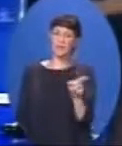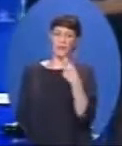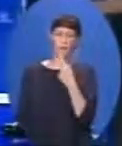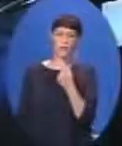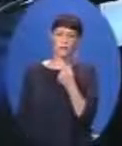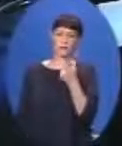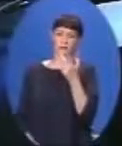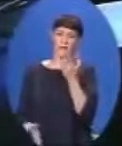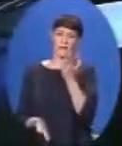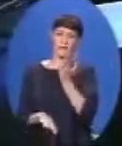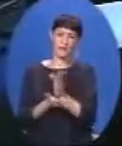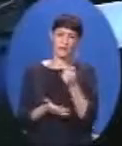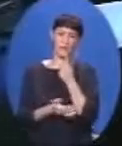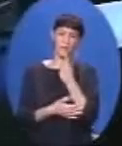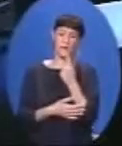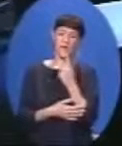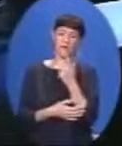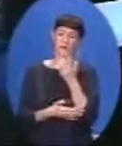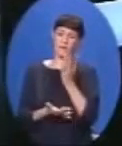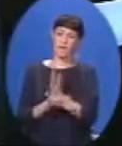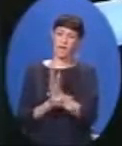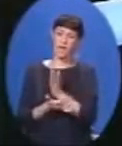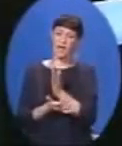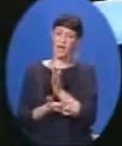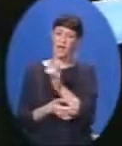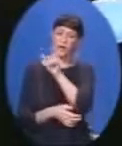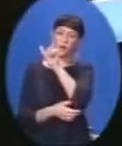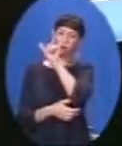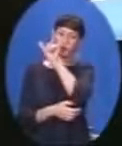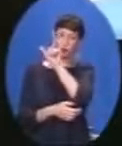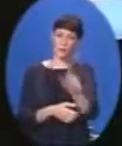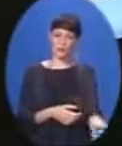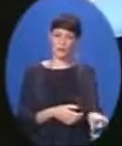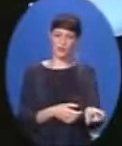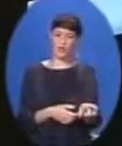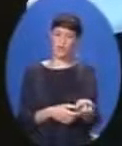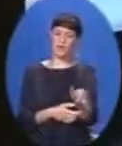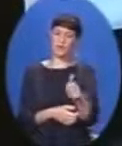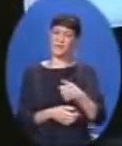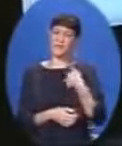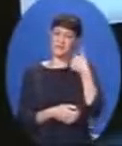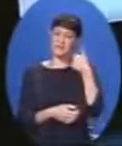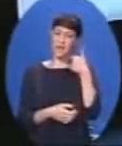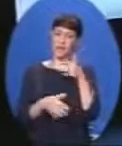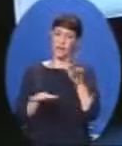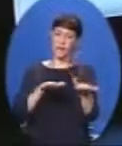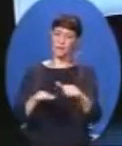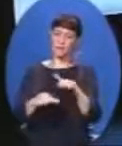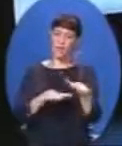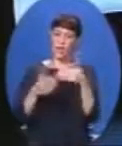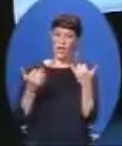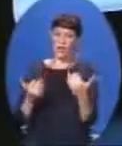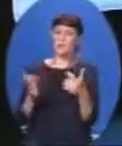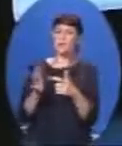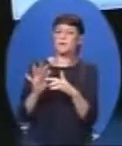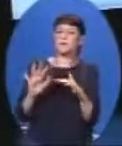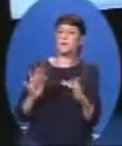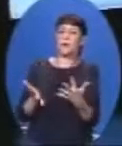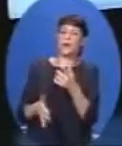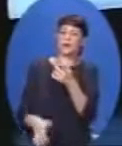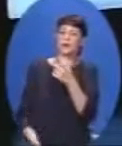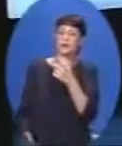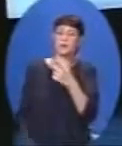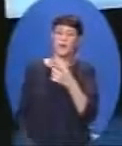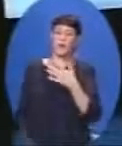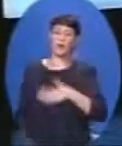אדון אליעד שרגא. אדם שהורשע בשוחד, הוא שר בממשלתך. אדם שהורשע, זה נכון. אז מה אתה רוצה משולה זקן? אני רוצה